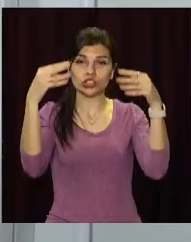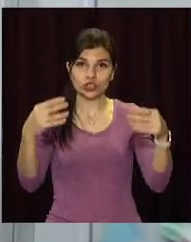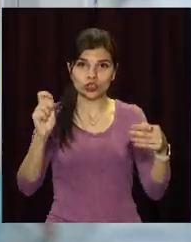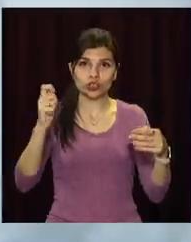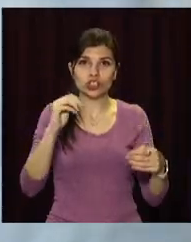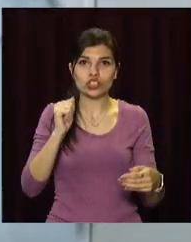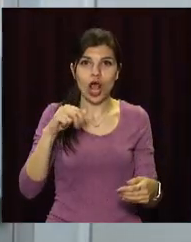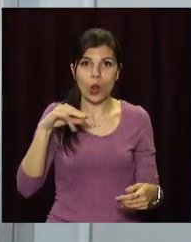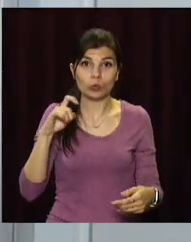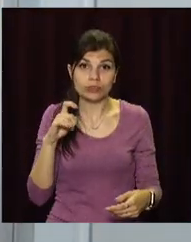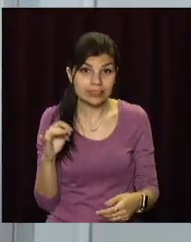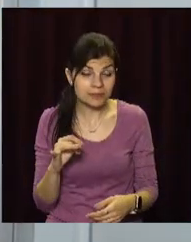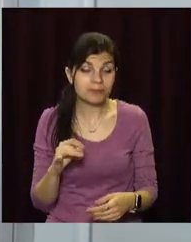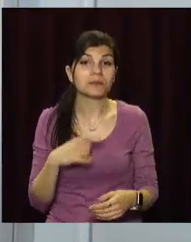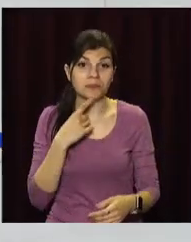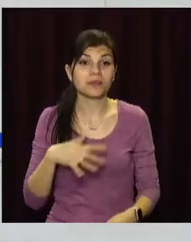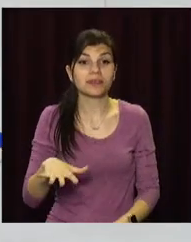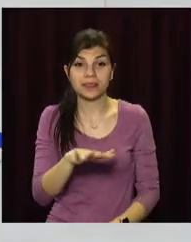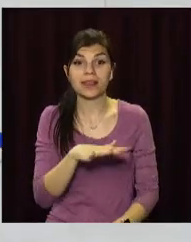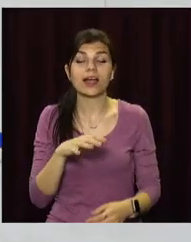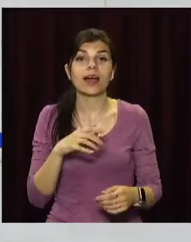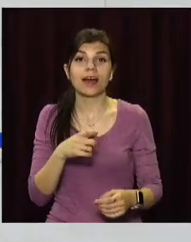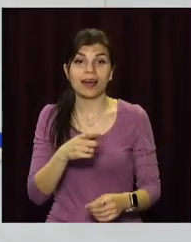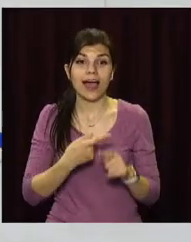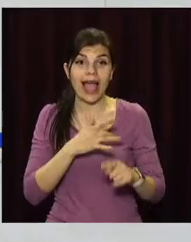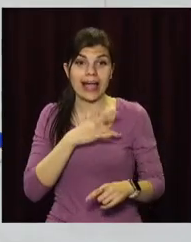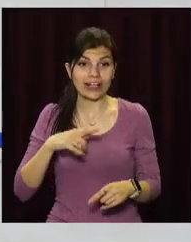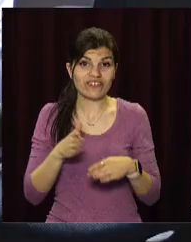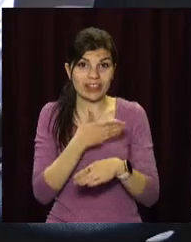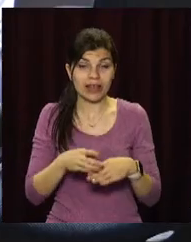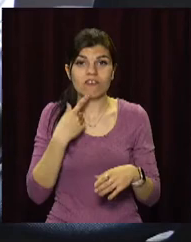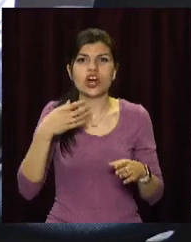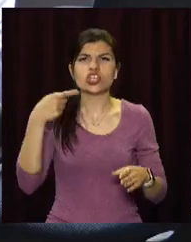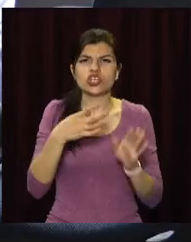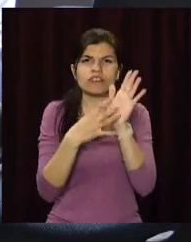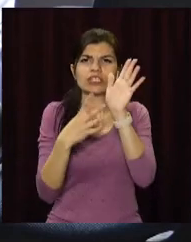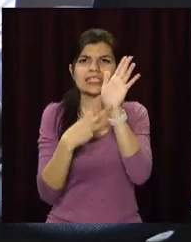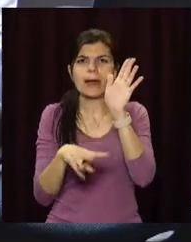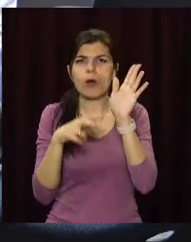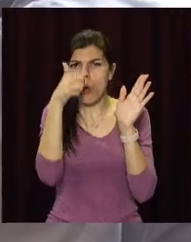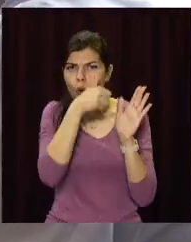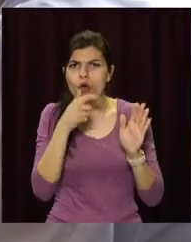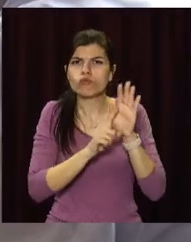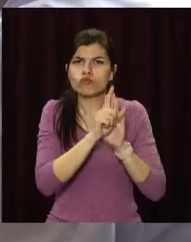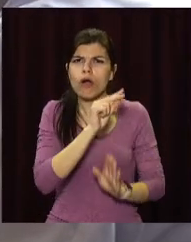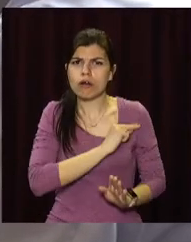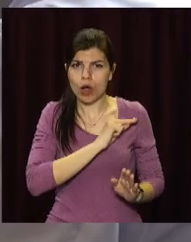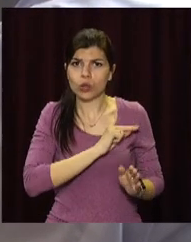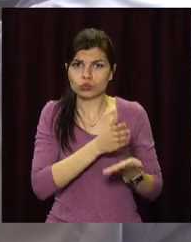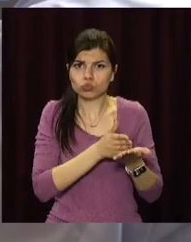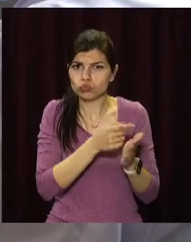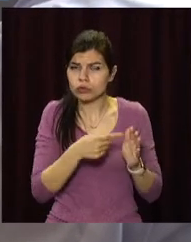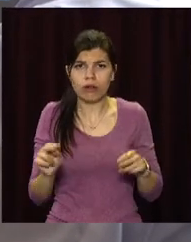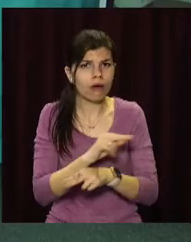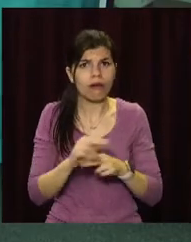хорошо. Кардіологічне відділення Кам'янської лікарні швидкої допомоги працює з 1970 року. З тих пір його жодного разу